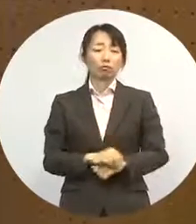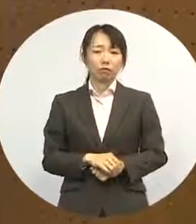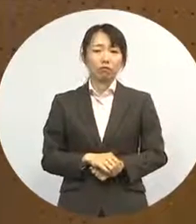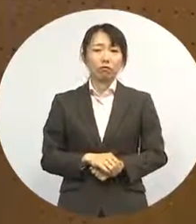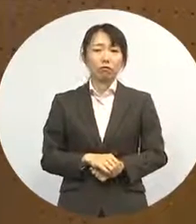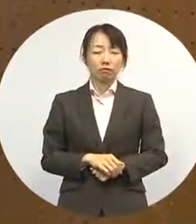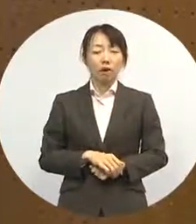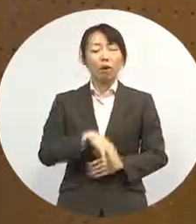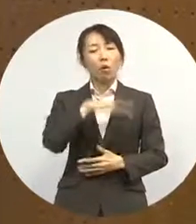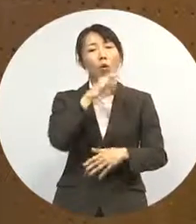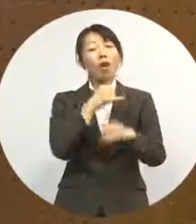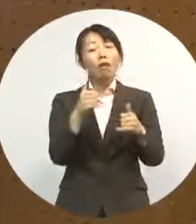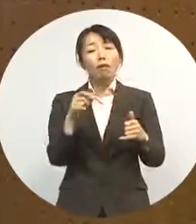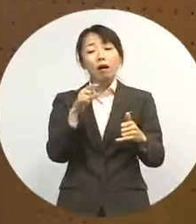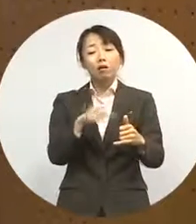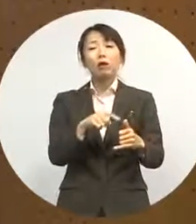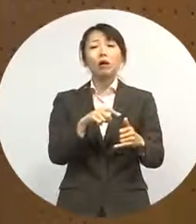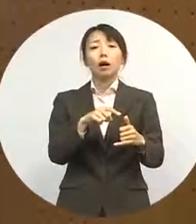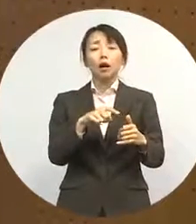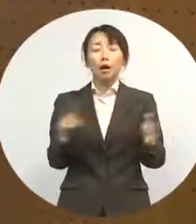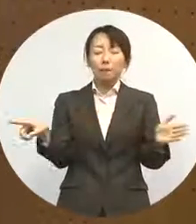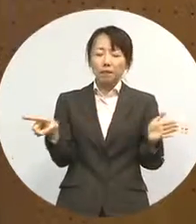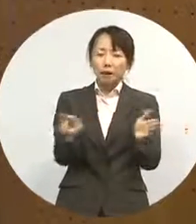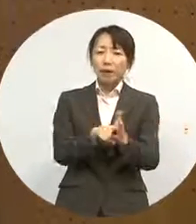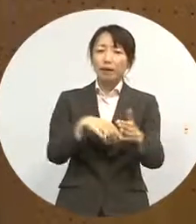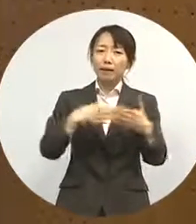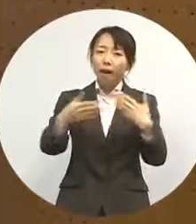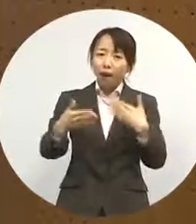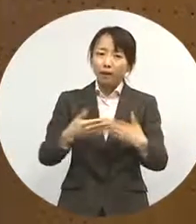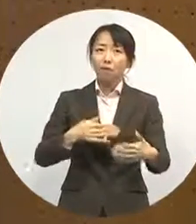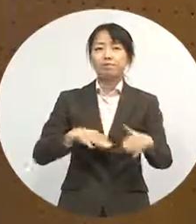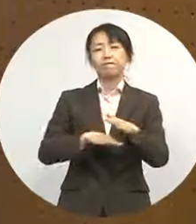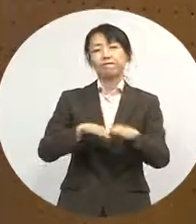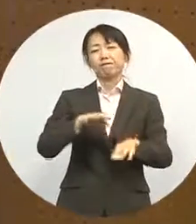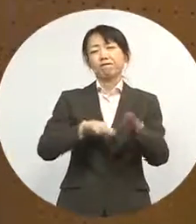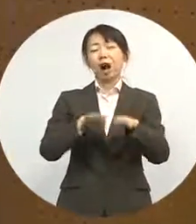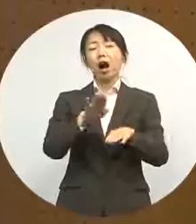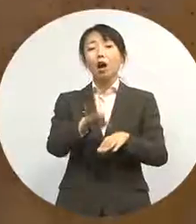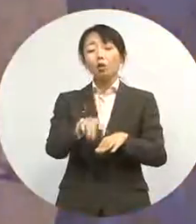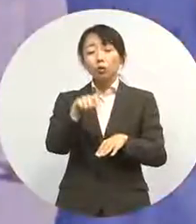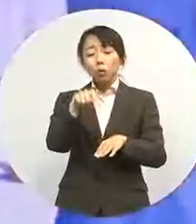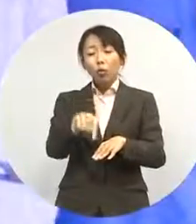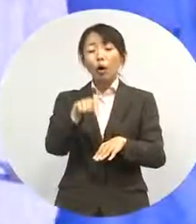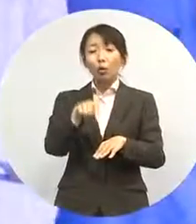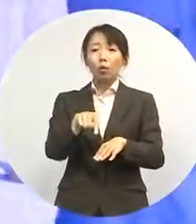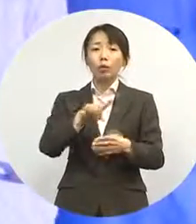高齢者ですから、長年の経験を持ってますね。そういったものを地域のために生かそうと。